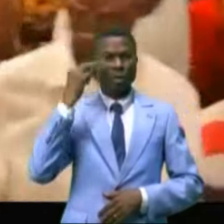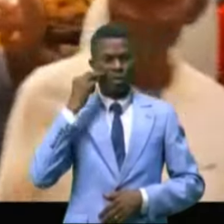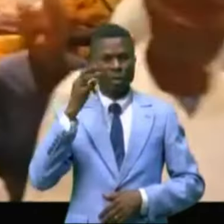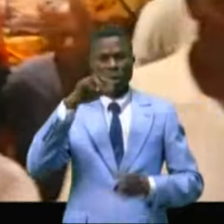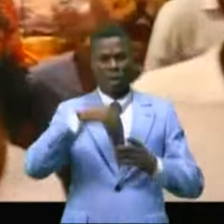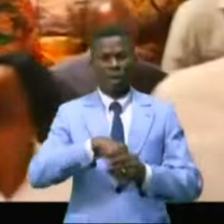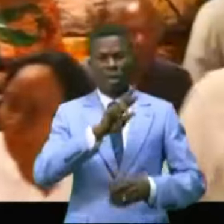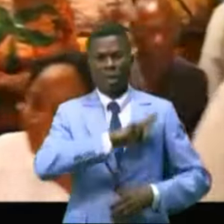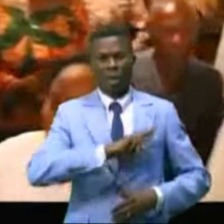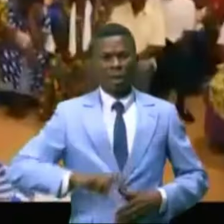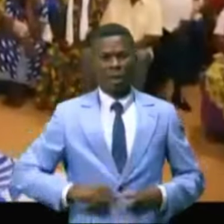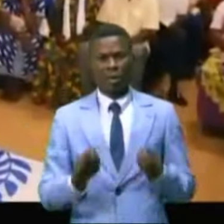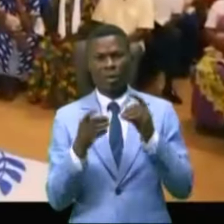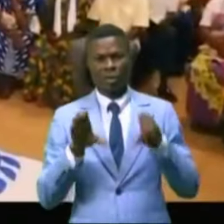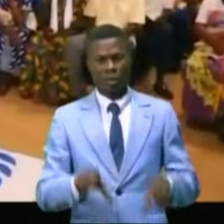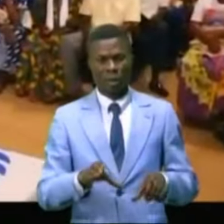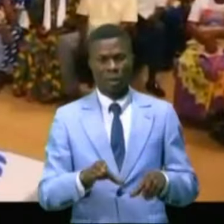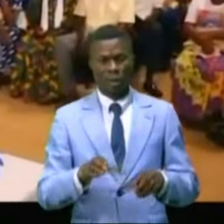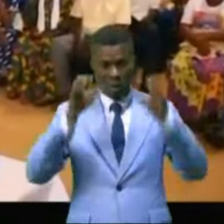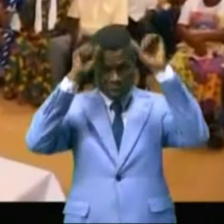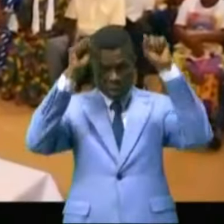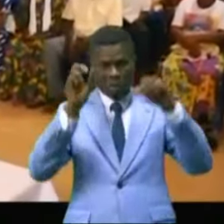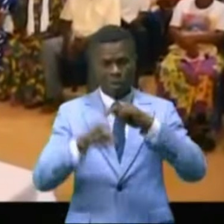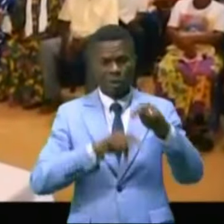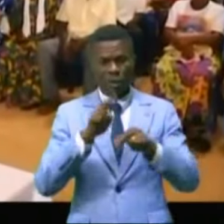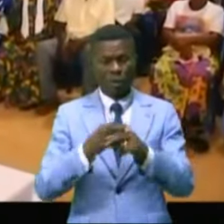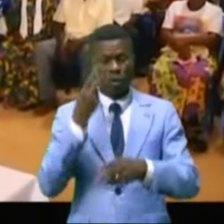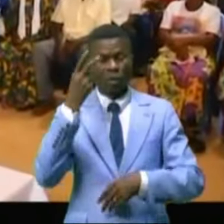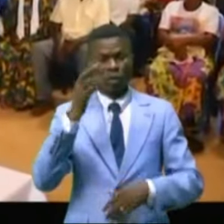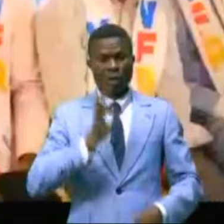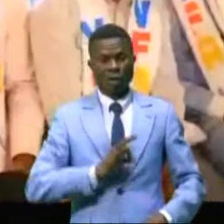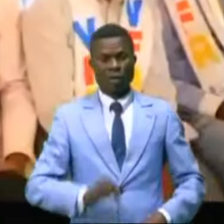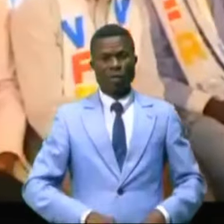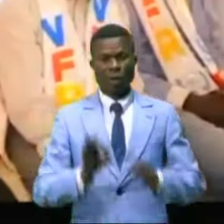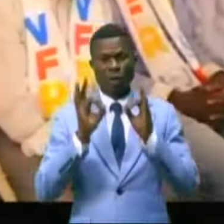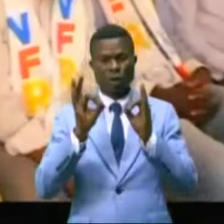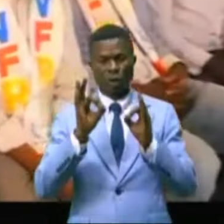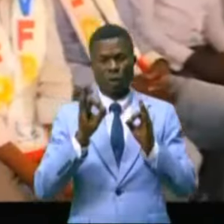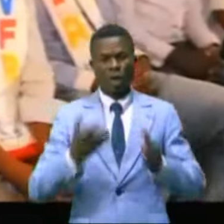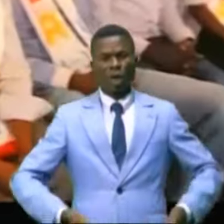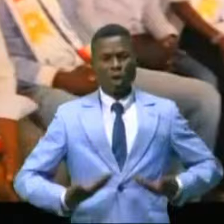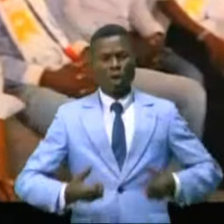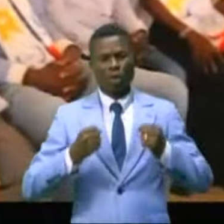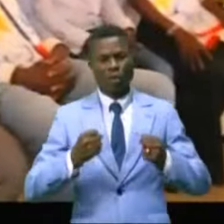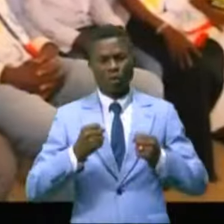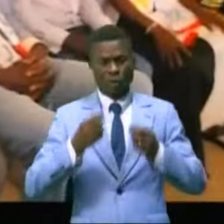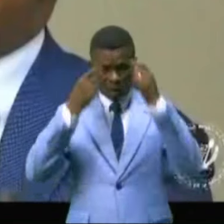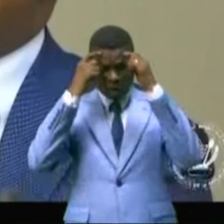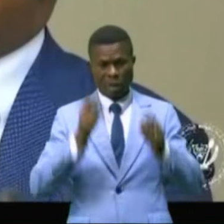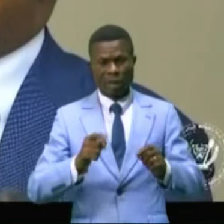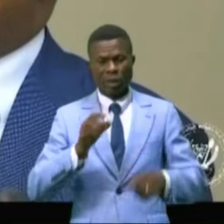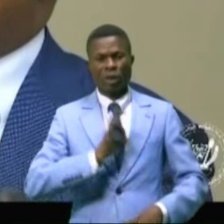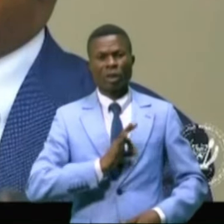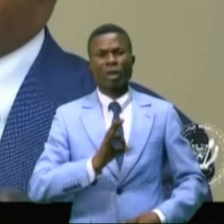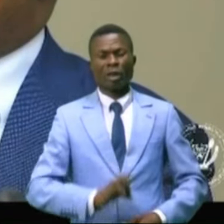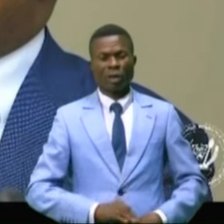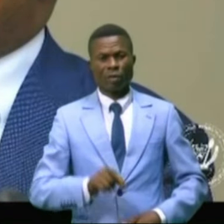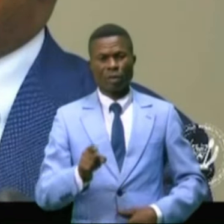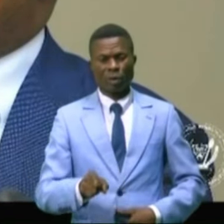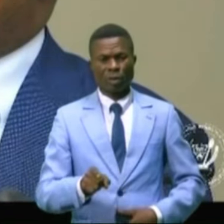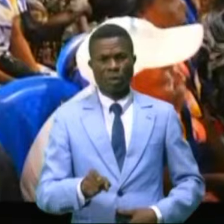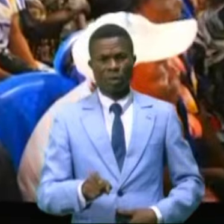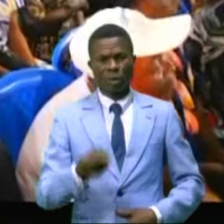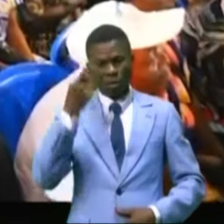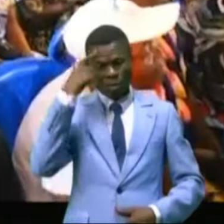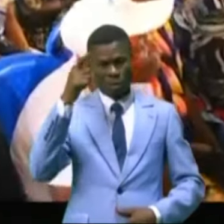République démocratique du Congo le président national de vision faatti renové salue la décision du chef de l'État Félix Antoine tekedi